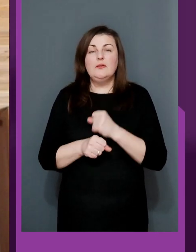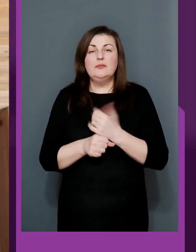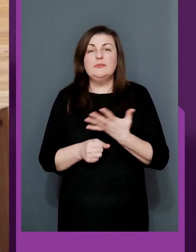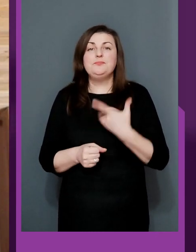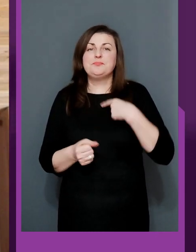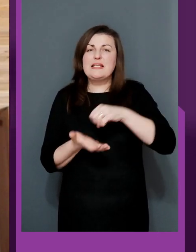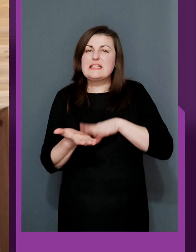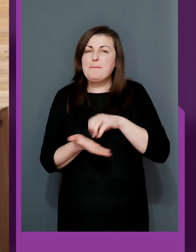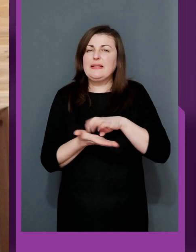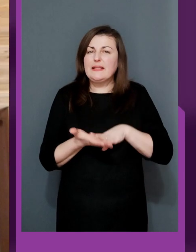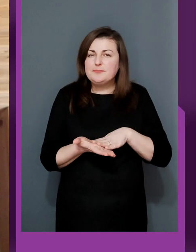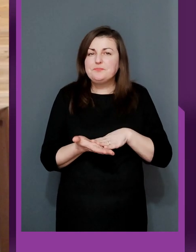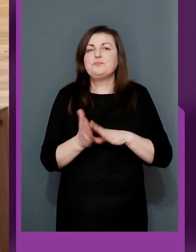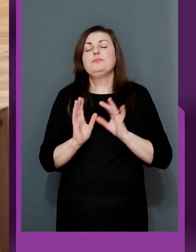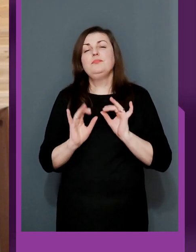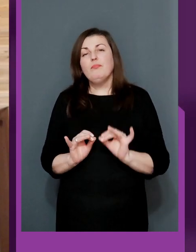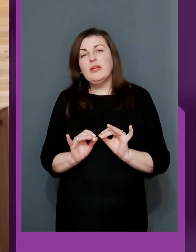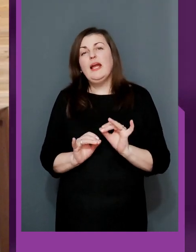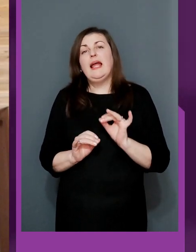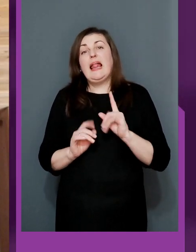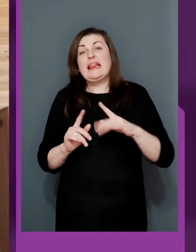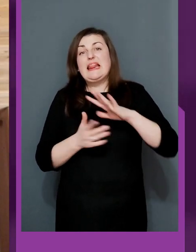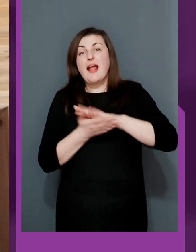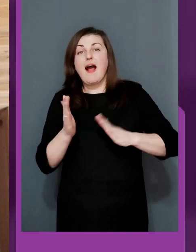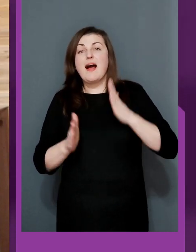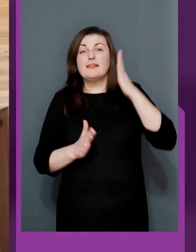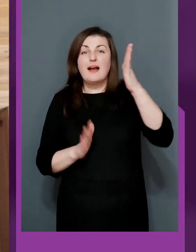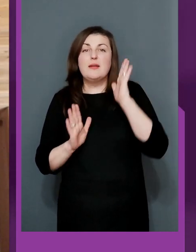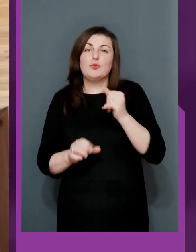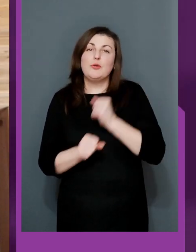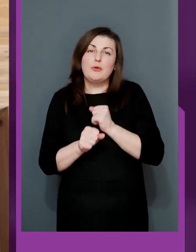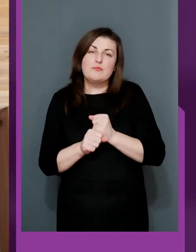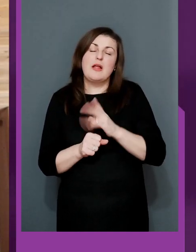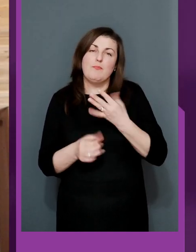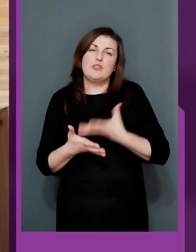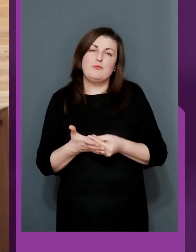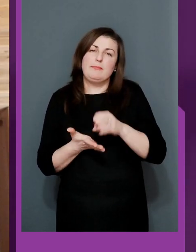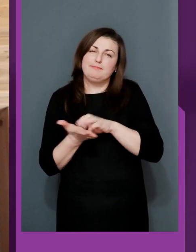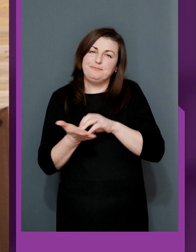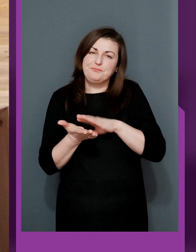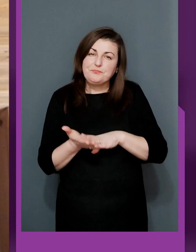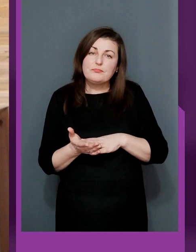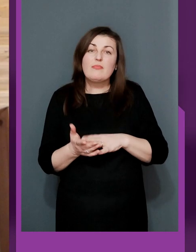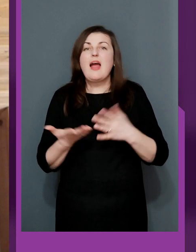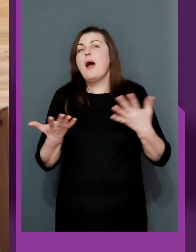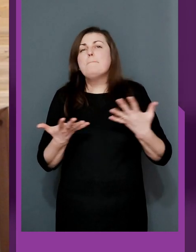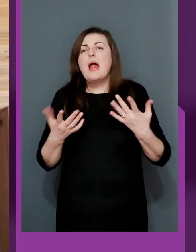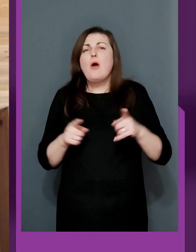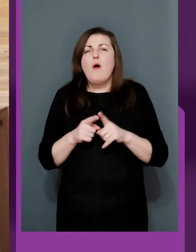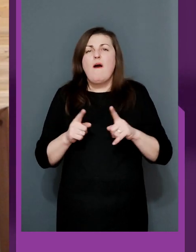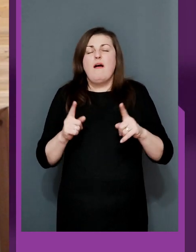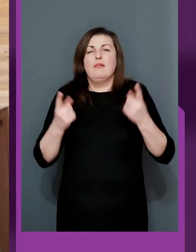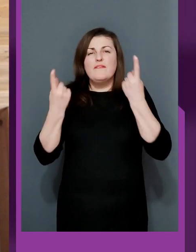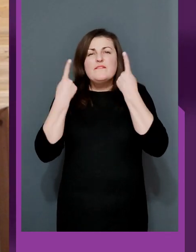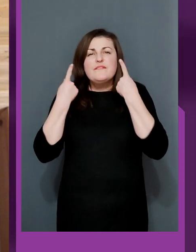собі якісь нотатки і надалі буду працювати по цим нотаткам прямо якогось